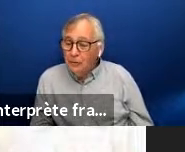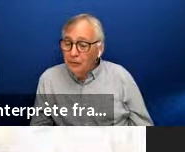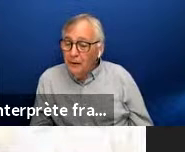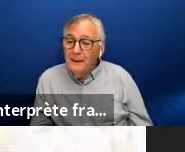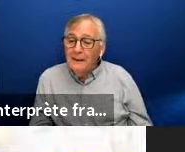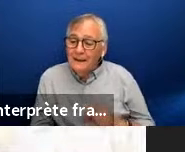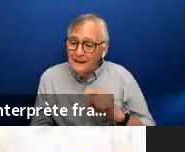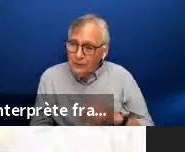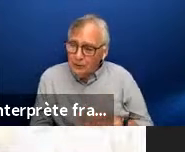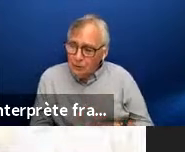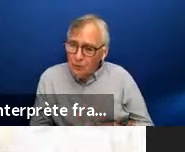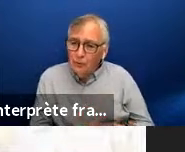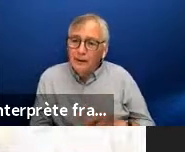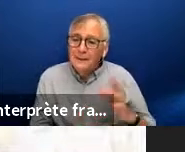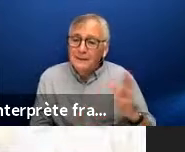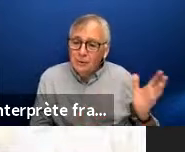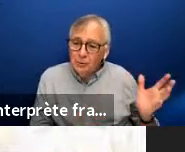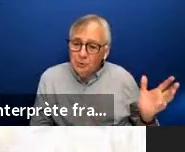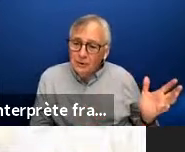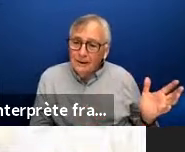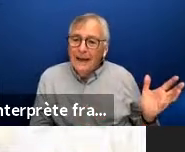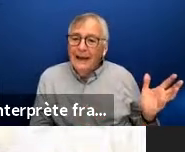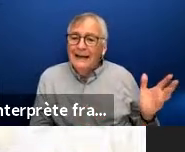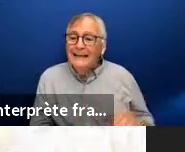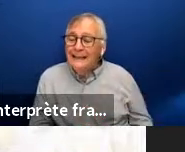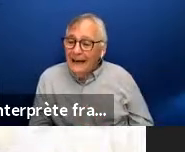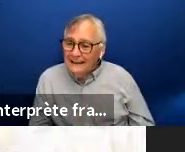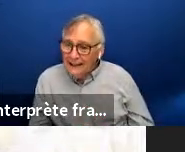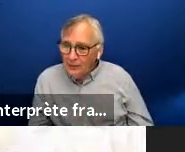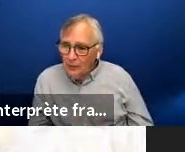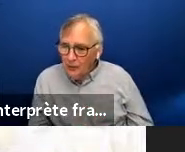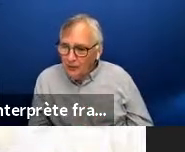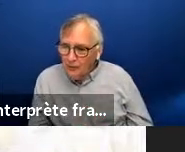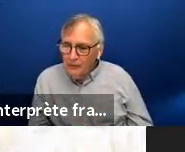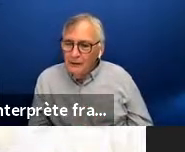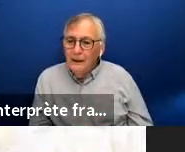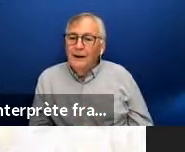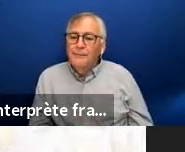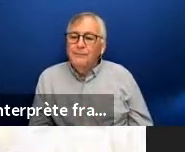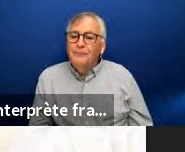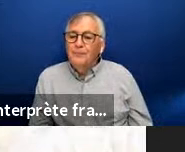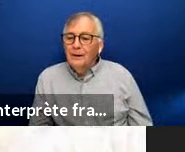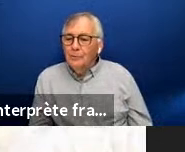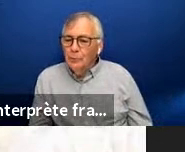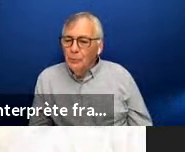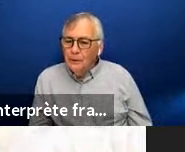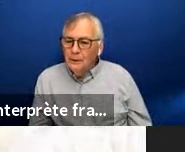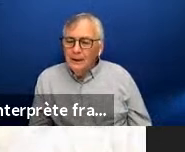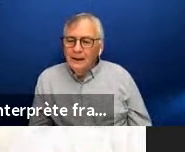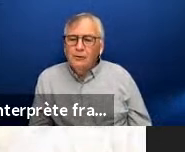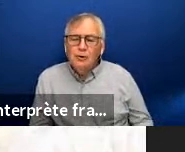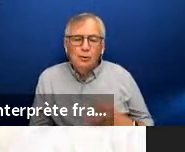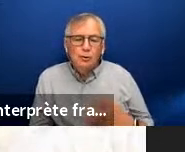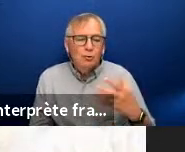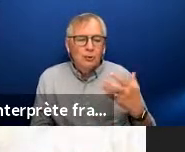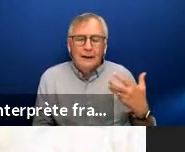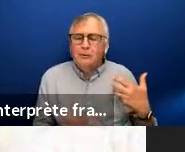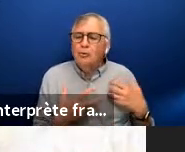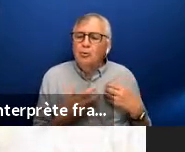Donc, elle est de famille, elle est sourde, de famille sourde. Elle est née à Terre-Neuve, puis